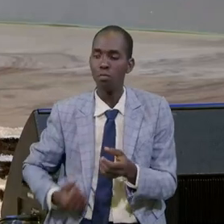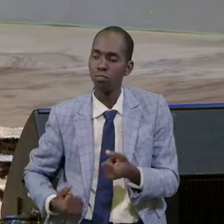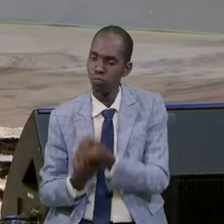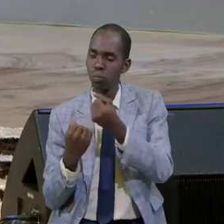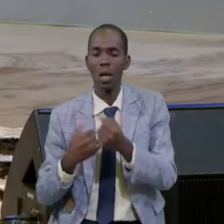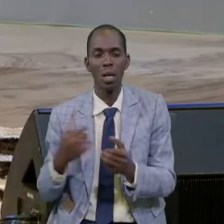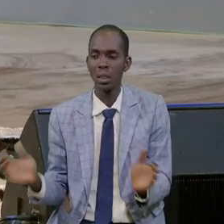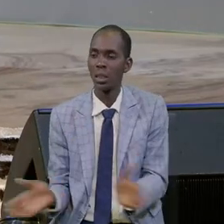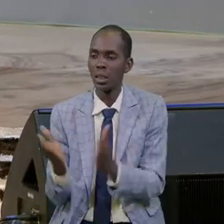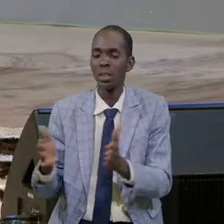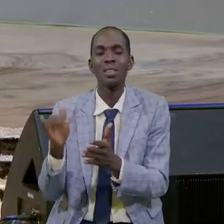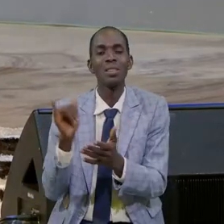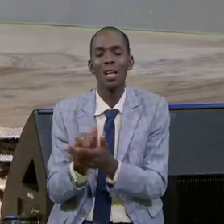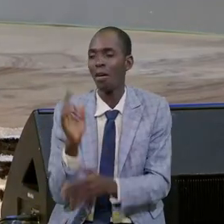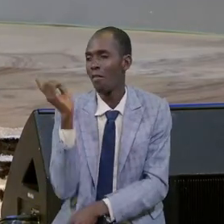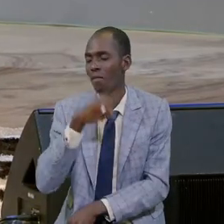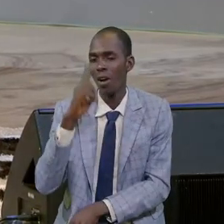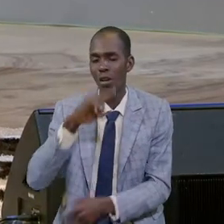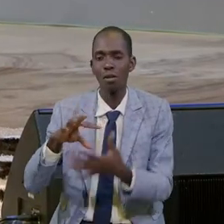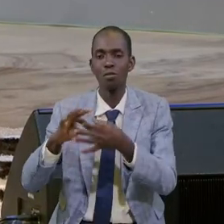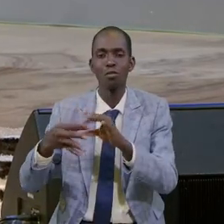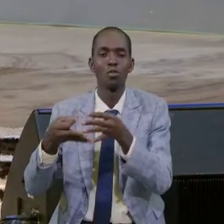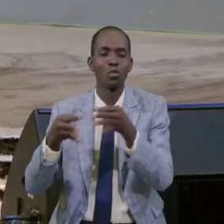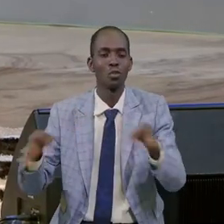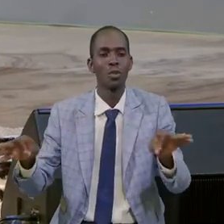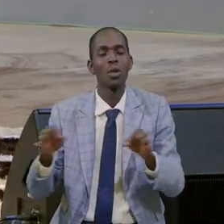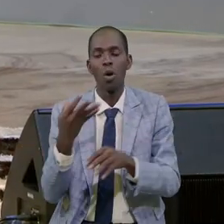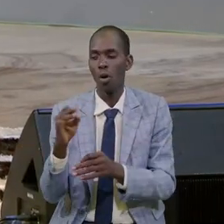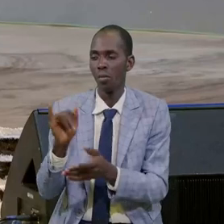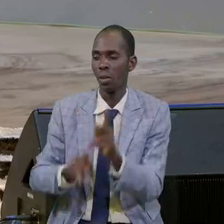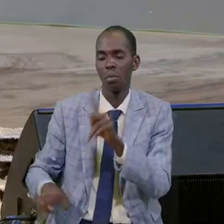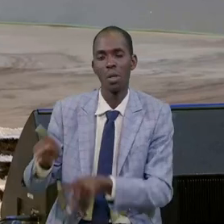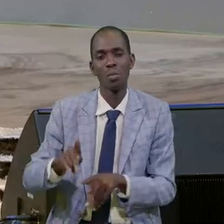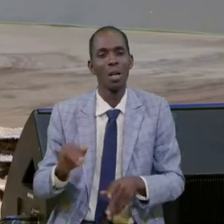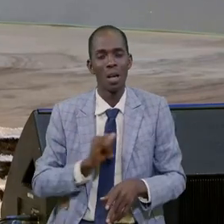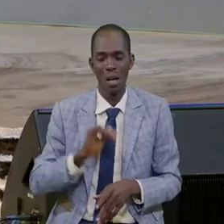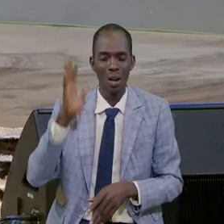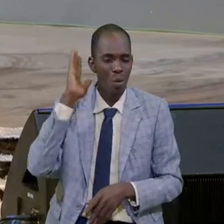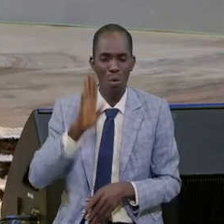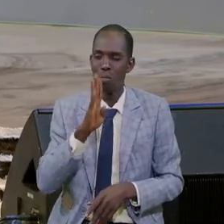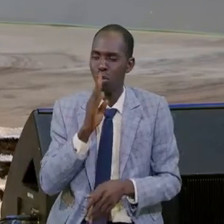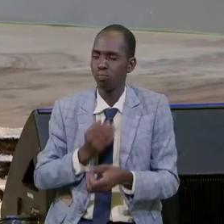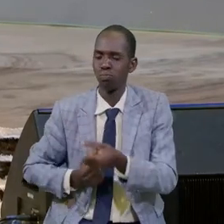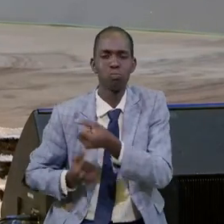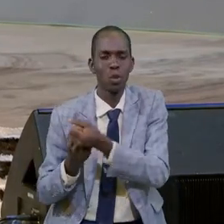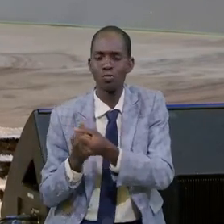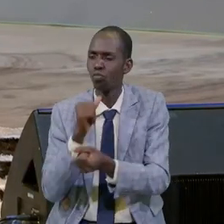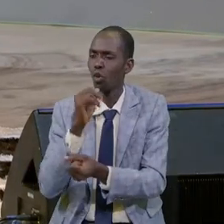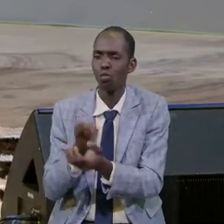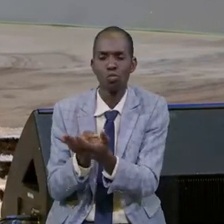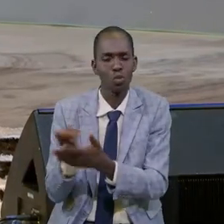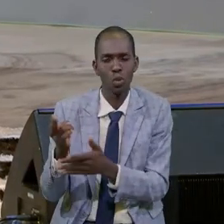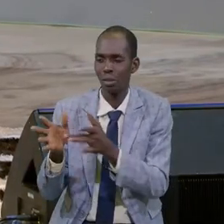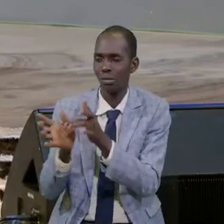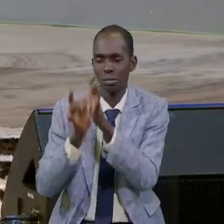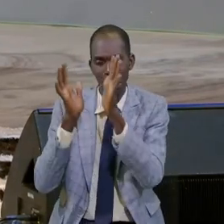Alors, tu feras partie de la superstition, tu vas supporter un modèle de